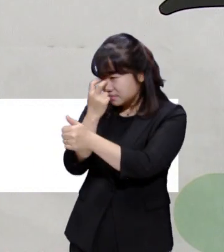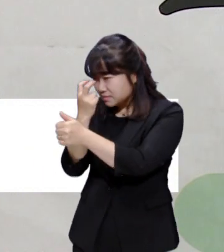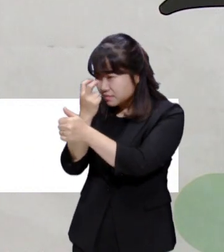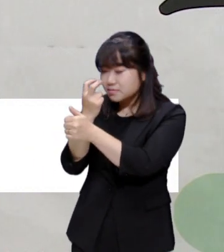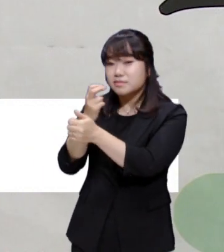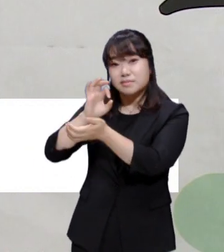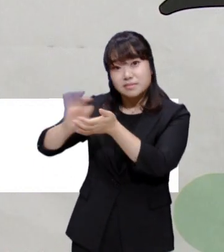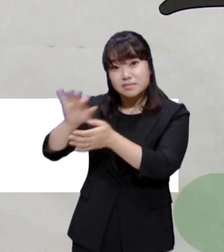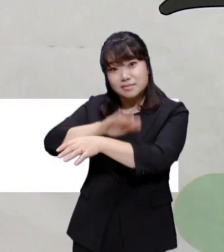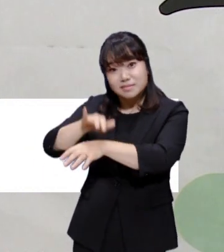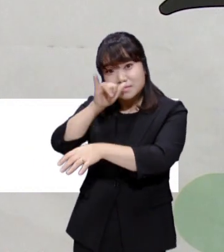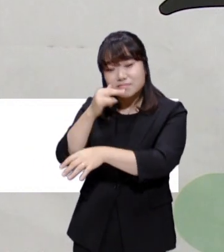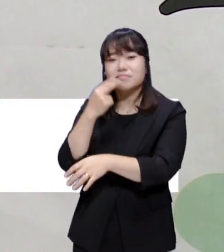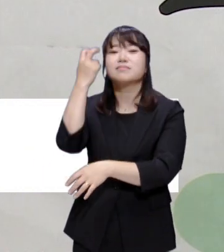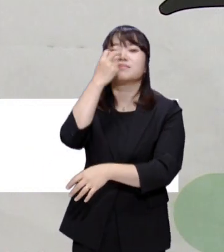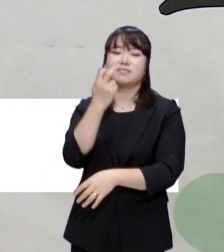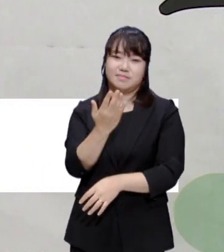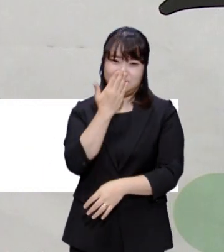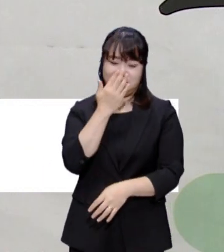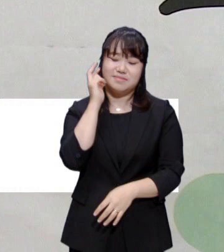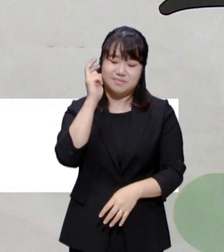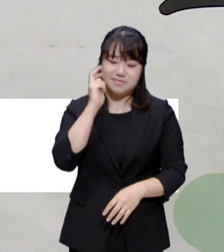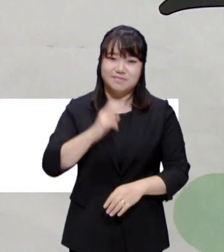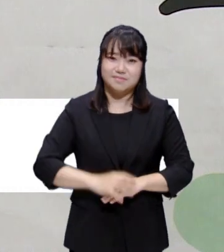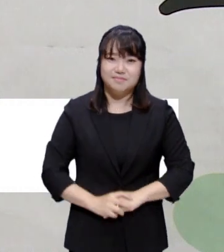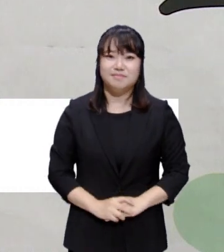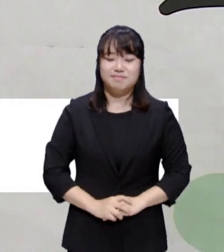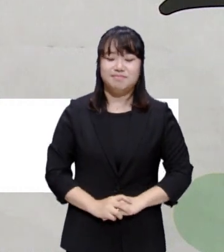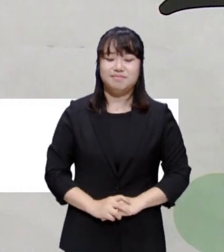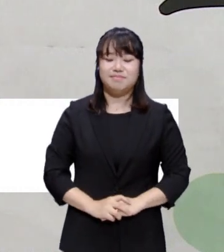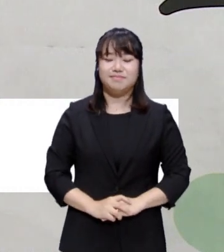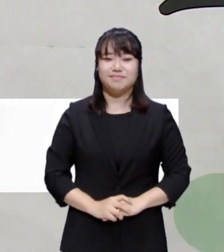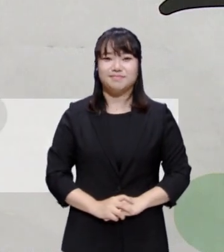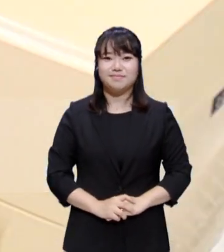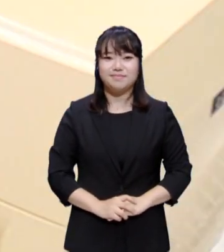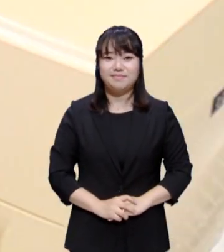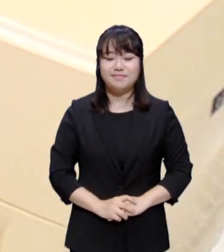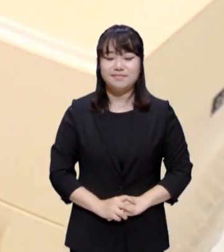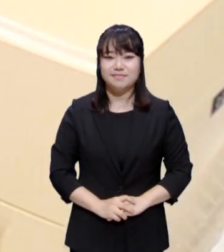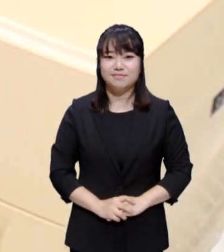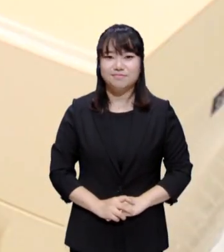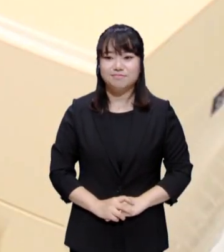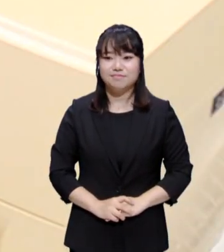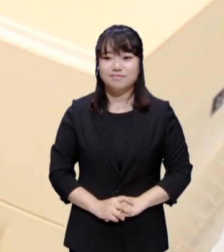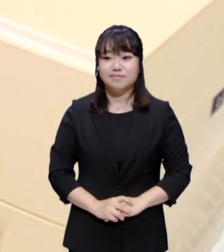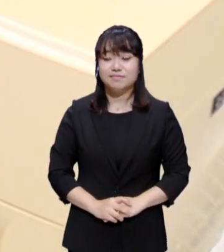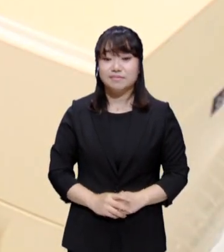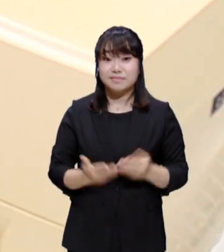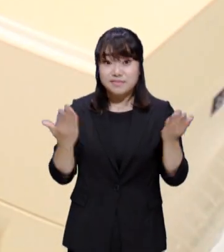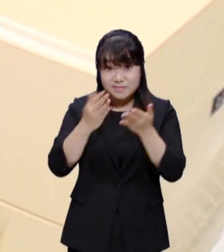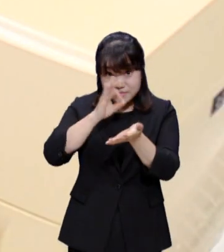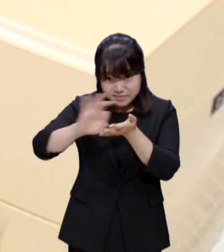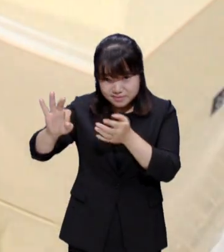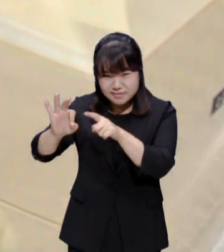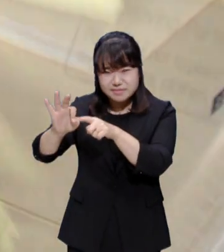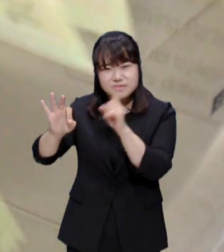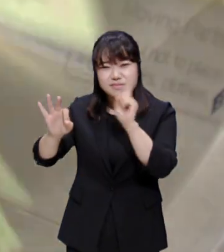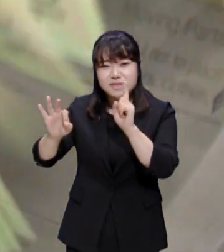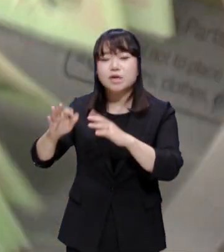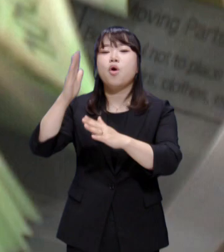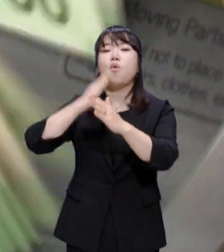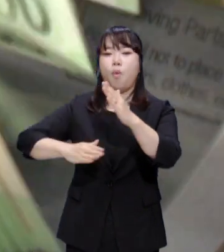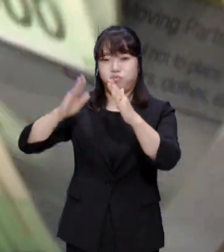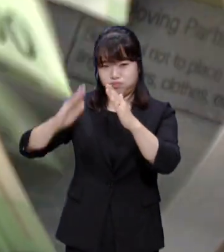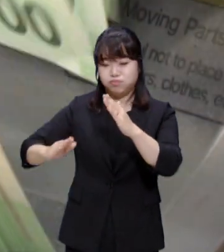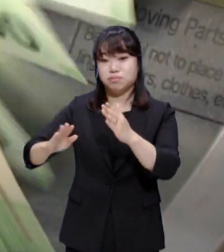업무 추진비가 사용될 수 있는 사용될 수 있지 않을까 생각합니다. 업무 추진비는 말 그대로